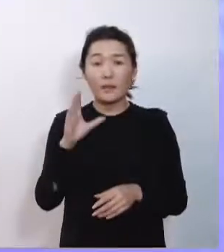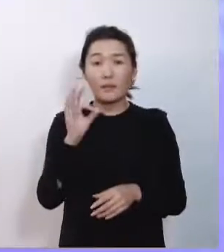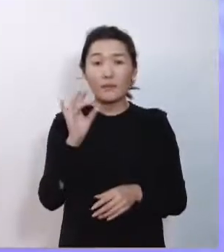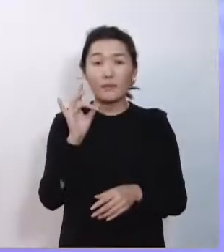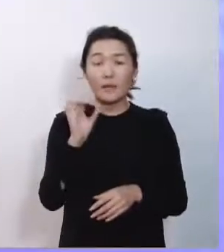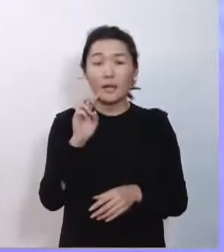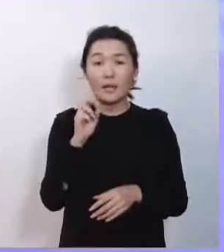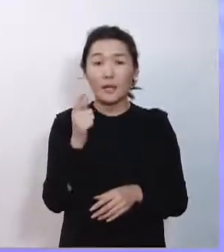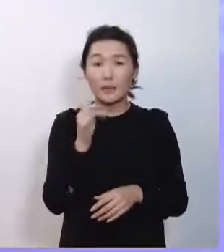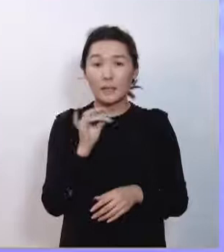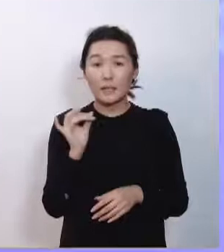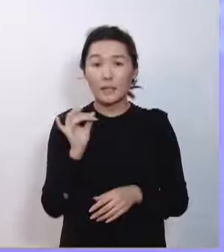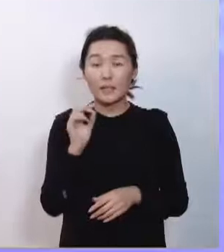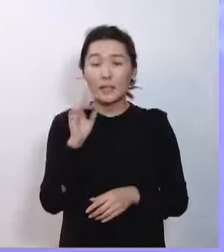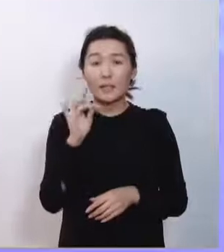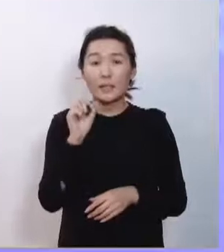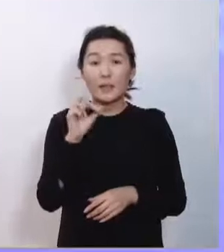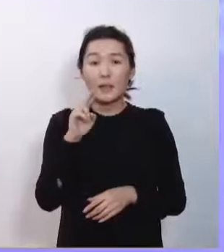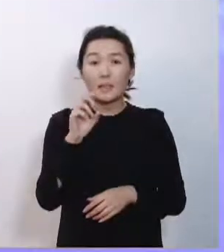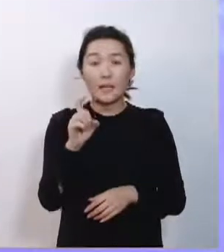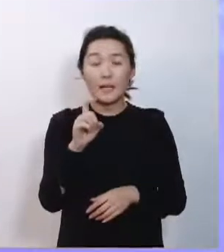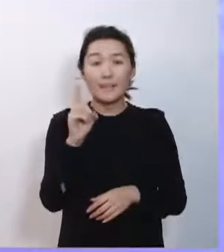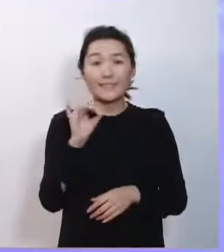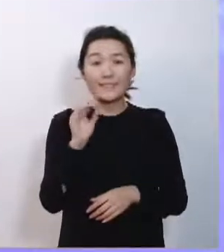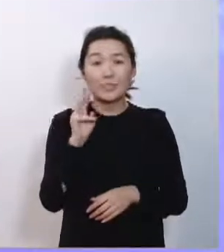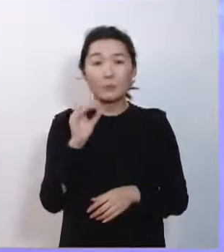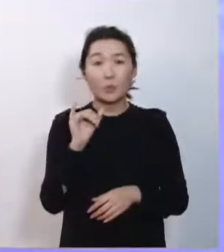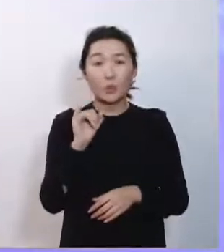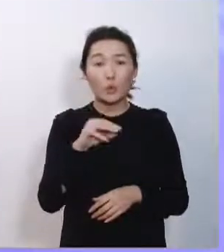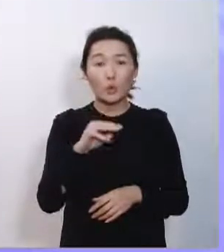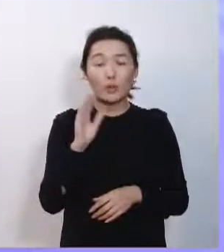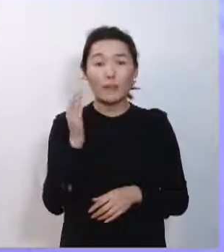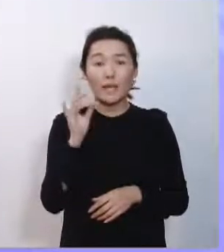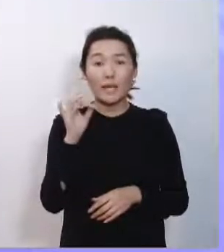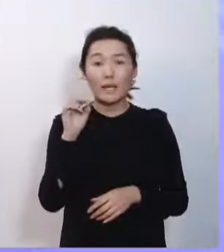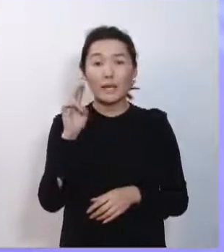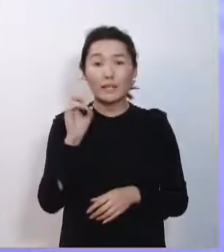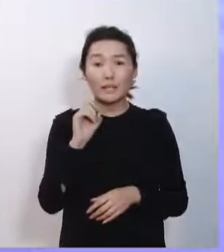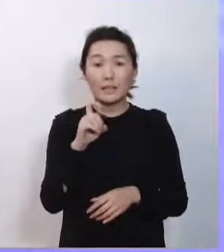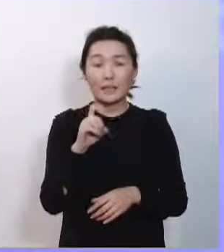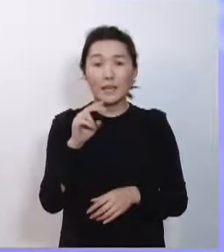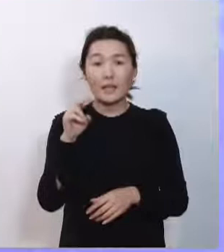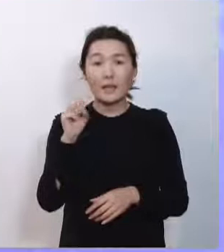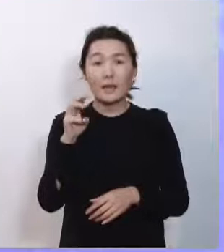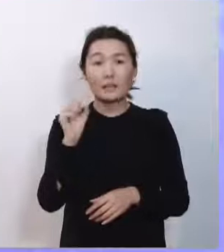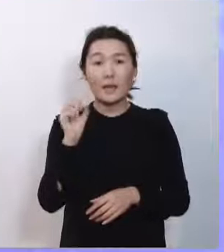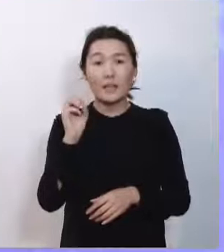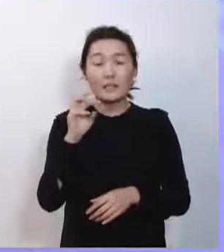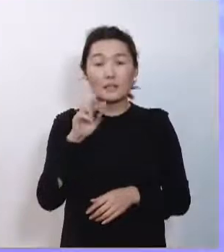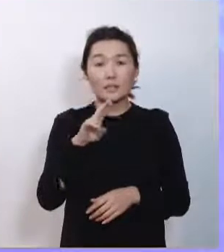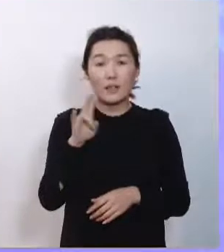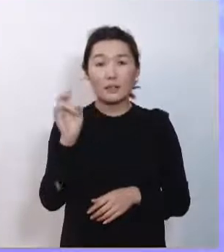Воробьи в краях зимуют в родных, катается